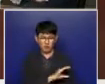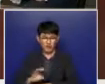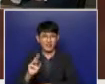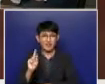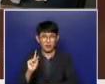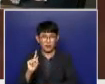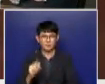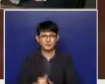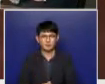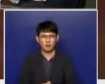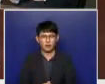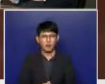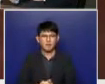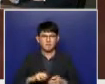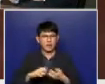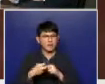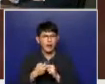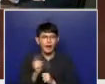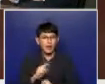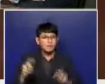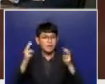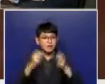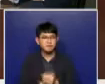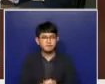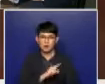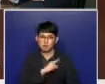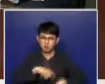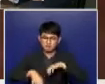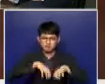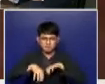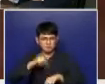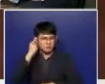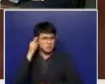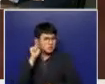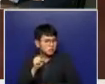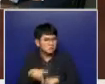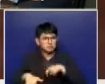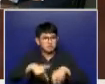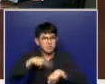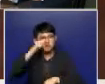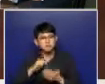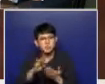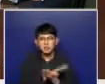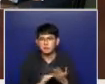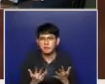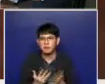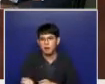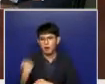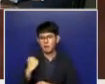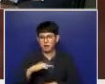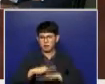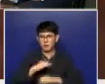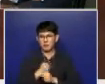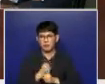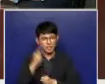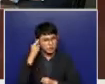ปัญหาไม่บูรณาการกันตรงนี้ปั๊บเนี่ยพลเอกประยุทธ์ตึงต้องใช้มาตรา 44เพื่อแก้ปัญหาตรงนี้ก็ถูกกล่าวหาว่าทำไม